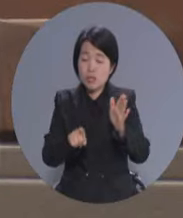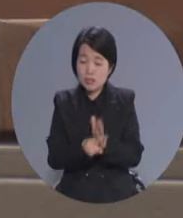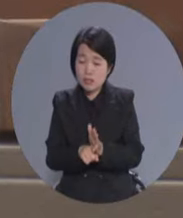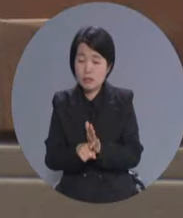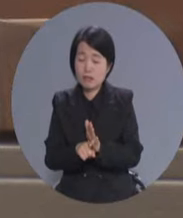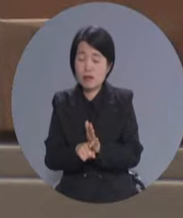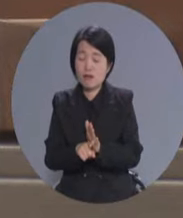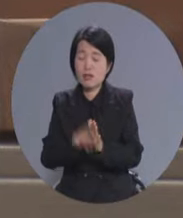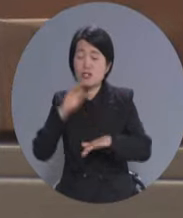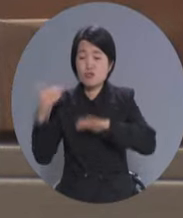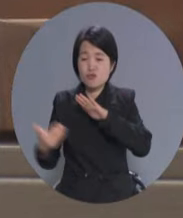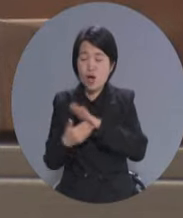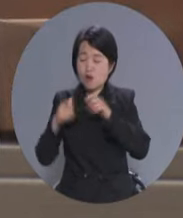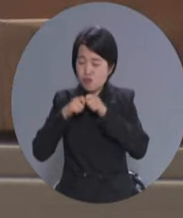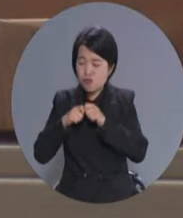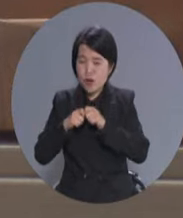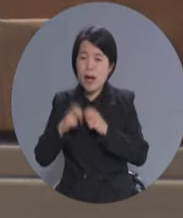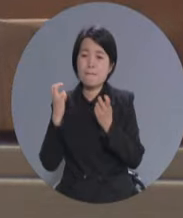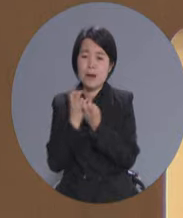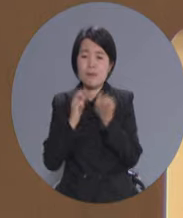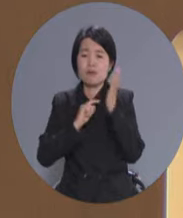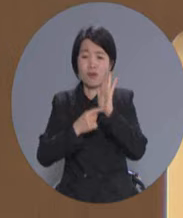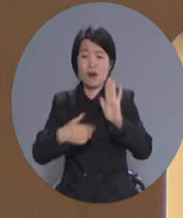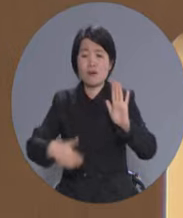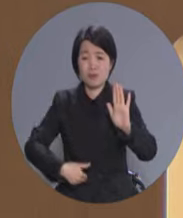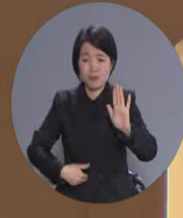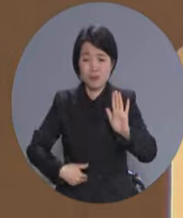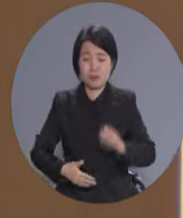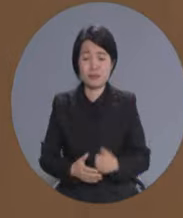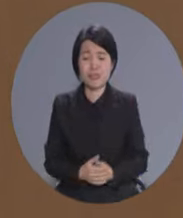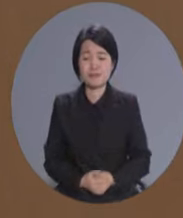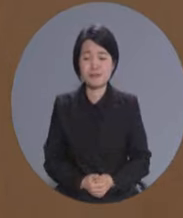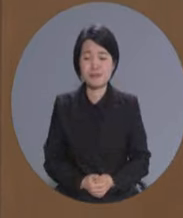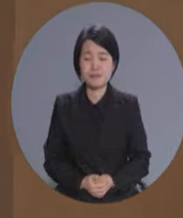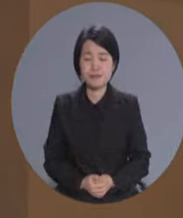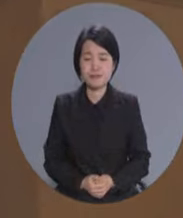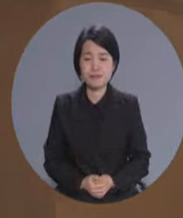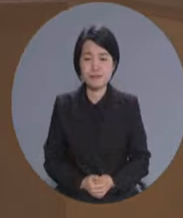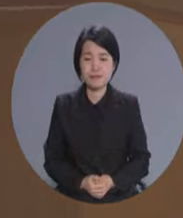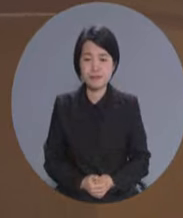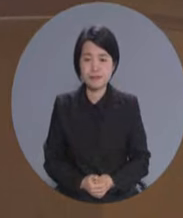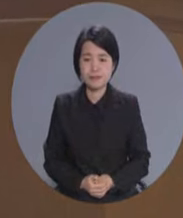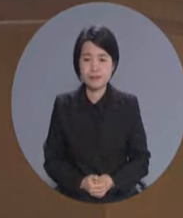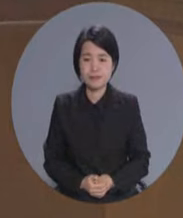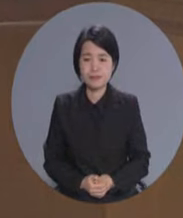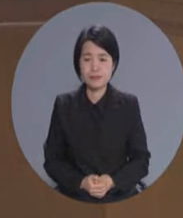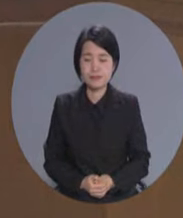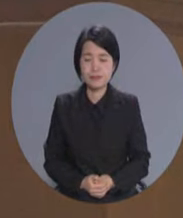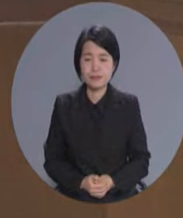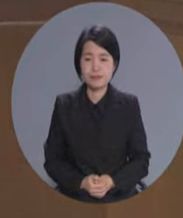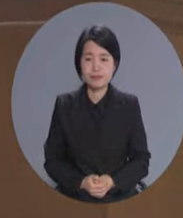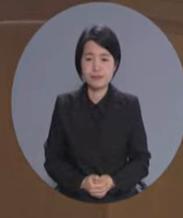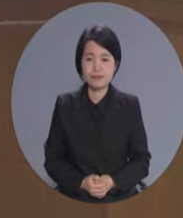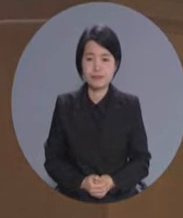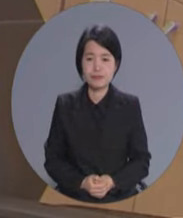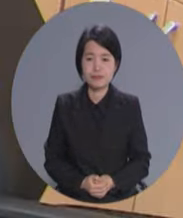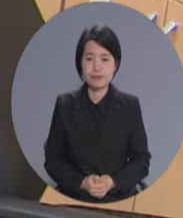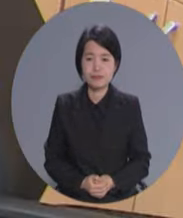구체적인 제도적 장치를 제시해 한다는 목소리도 커지고 있습니다 MBC 뉴스 문형철